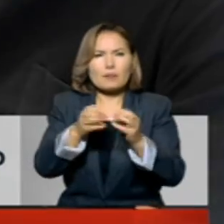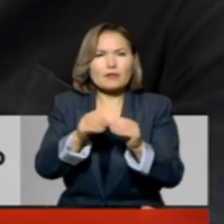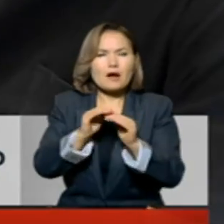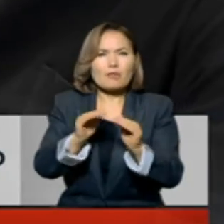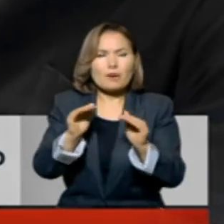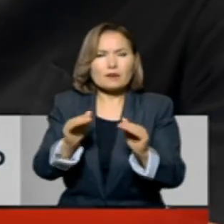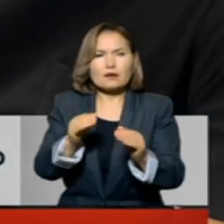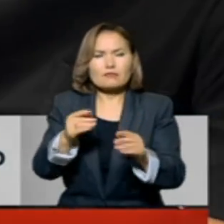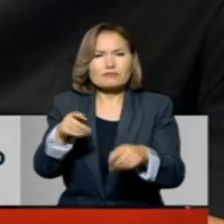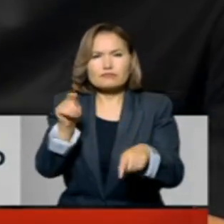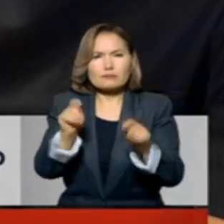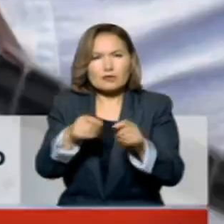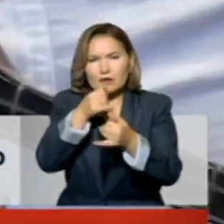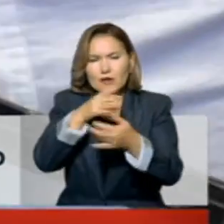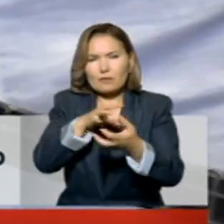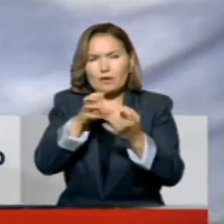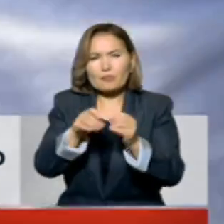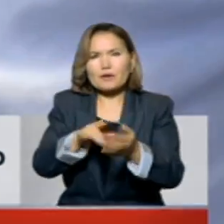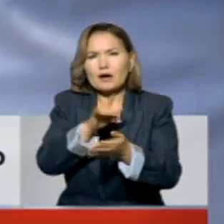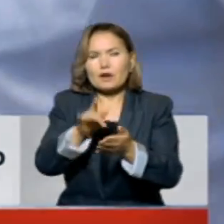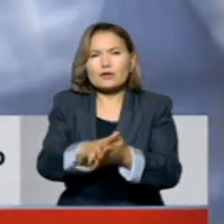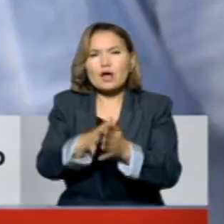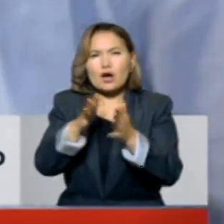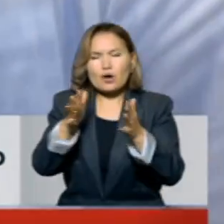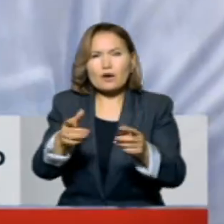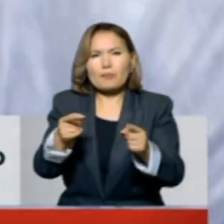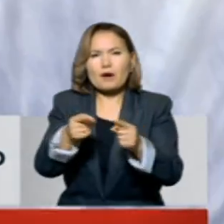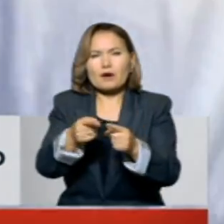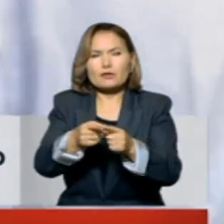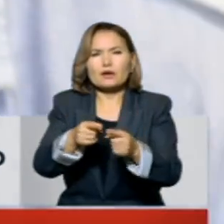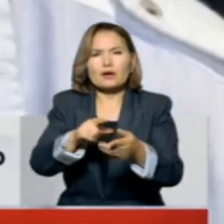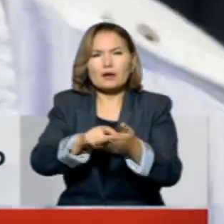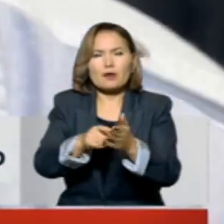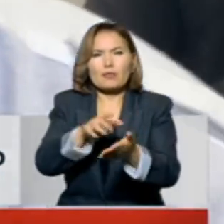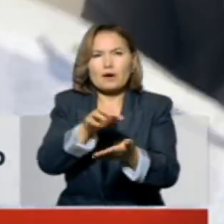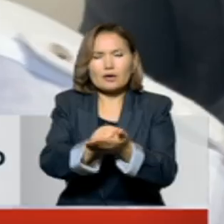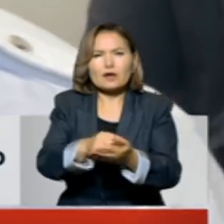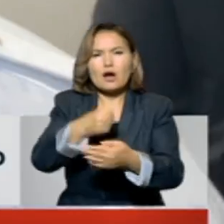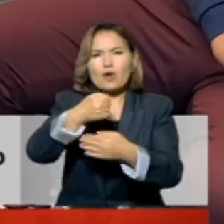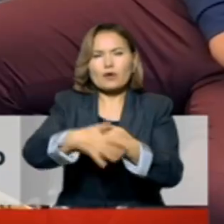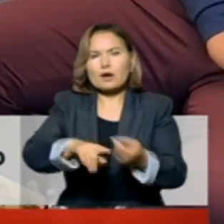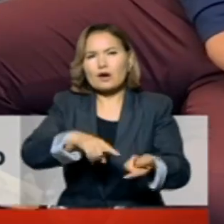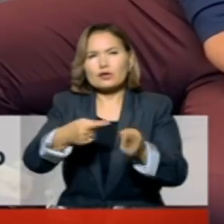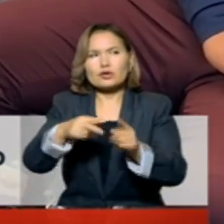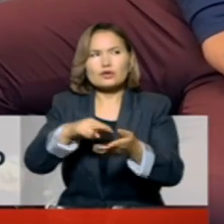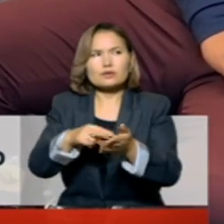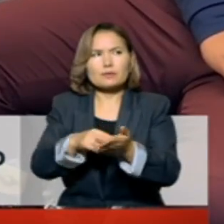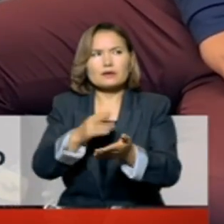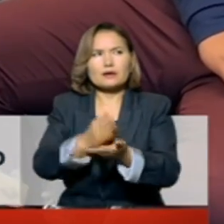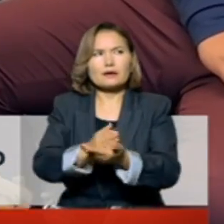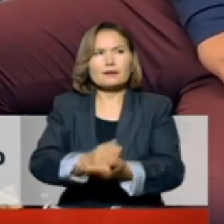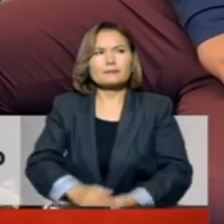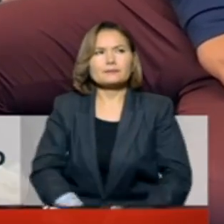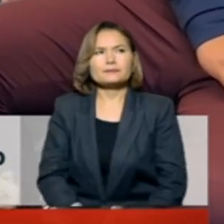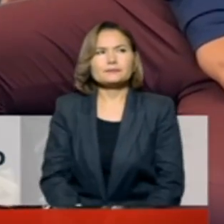тудырады. Сондықтан белсенділер қаладан үлкендеу ғимаратты жалғалып, орталықты сонда көшіру жоспарлап отыр.